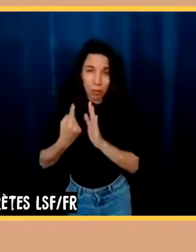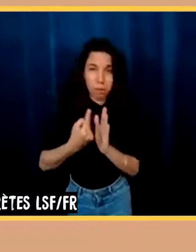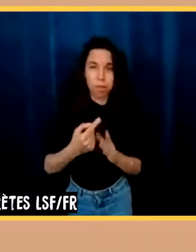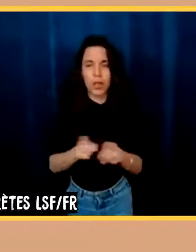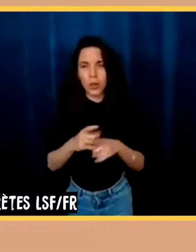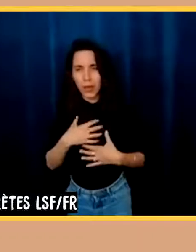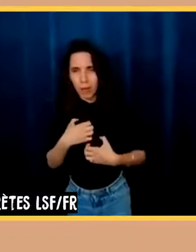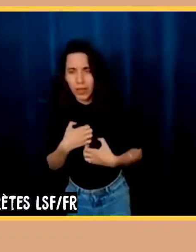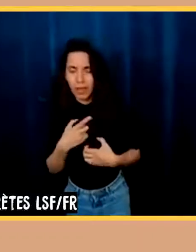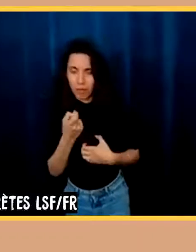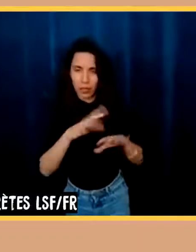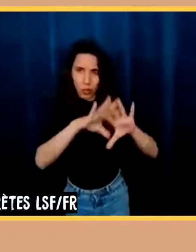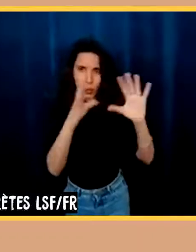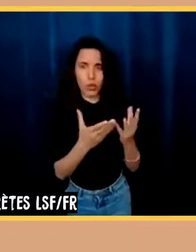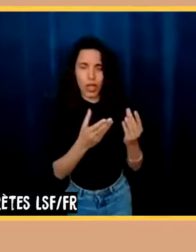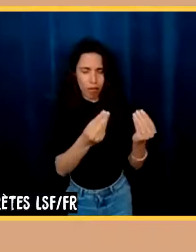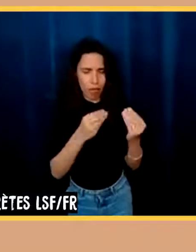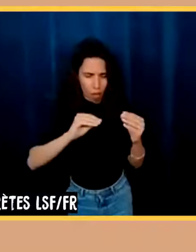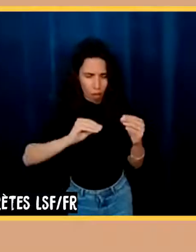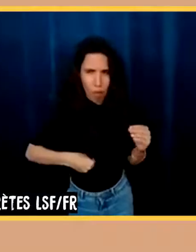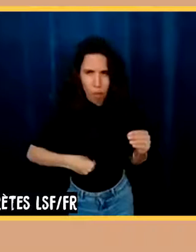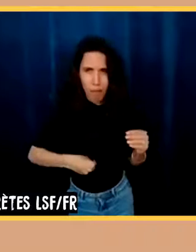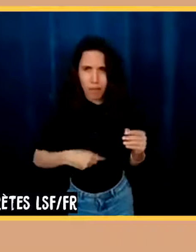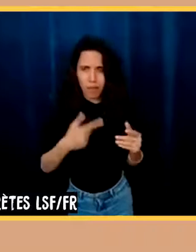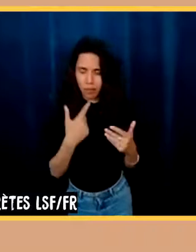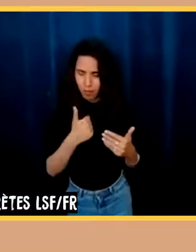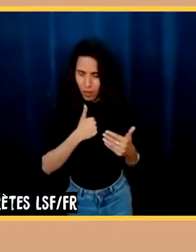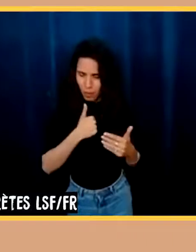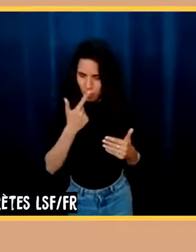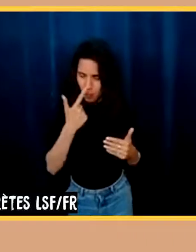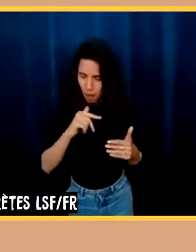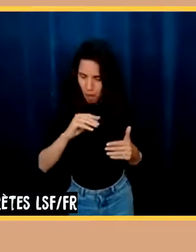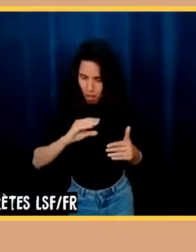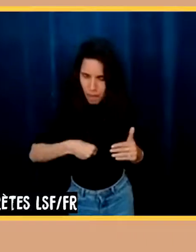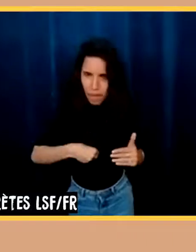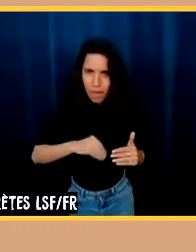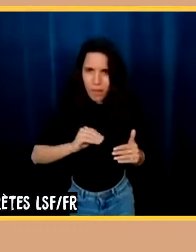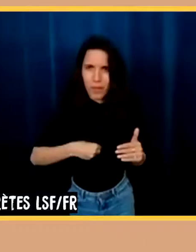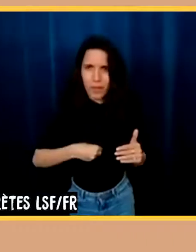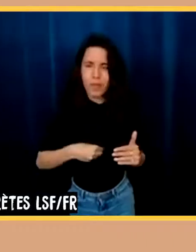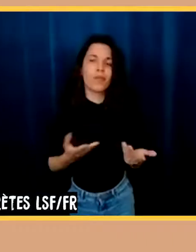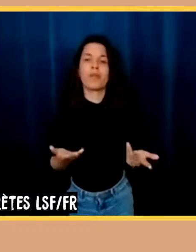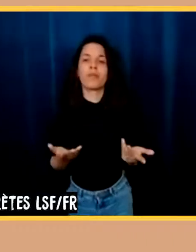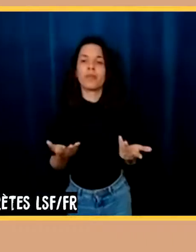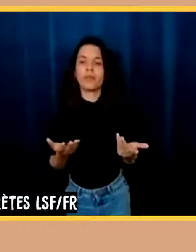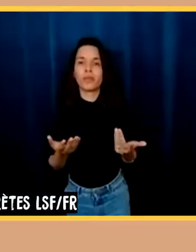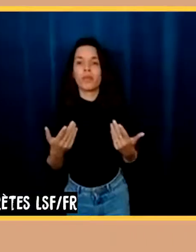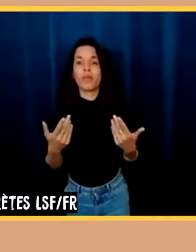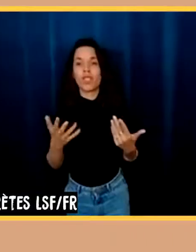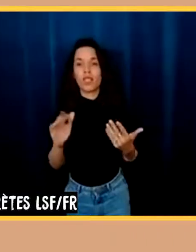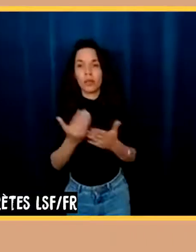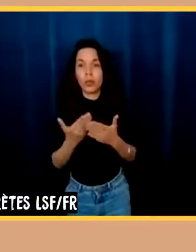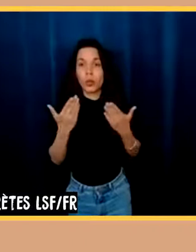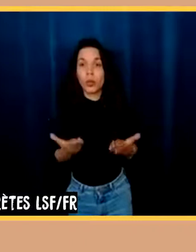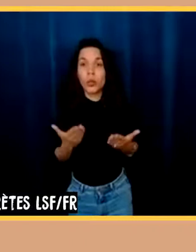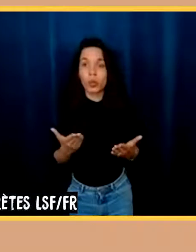à cause de ça et à cause de la culpabilité qu'on me faisait porter en fait par ces questionnements et ces réflexions. Et aujourd'hui, je suis à un point, et c'est